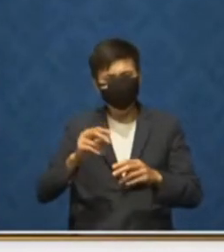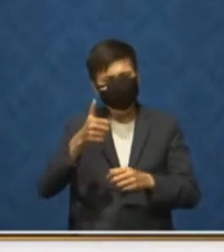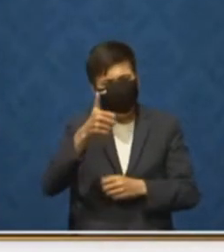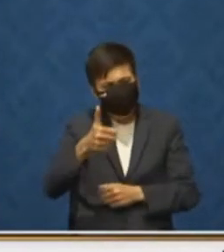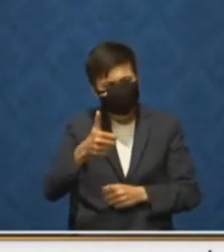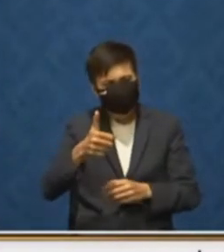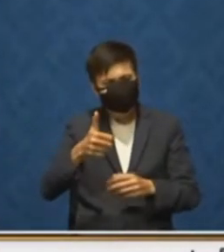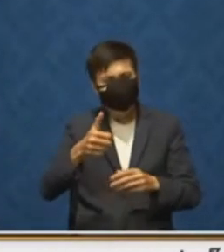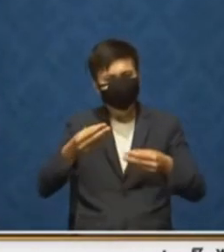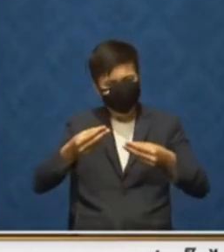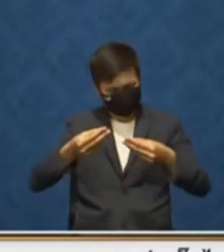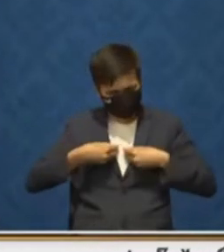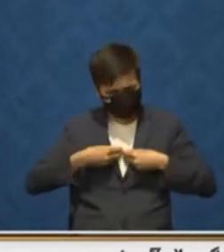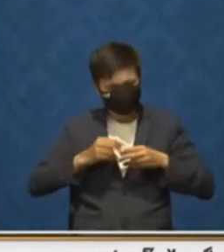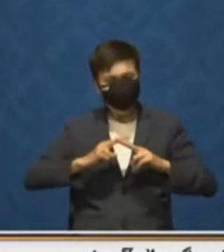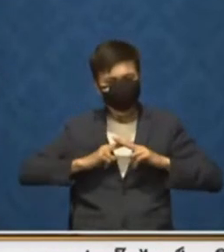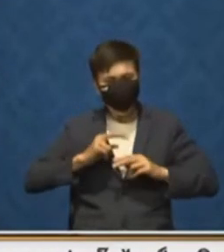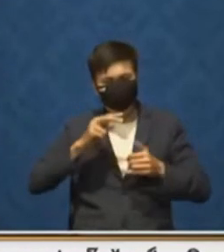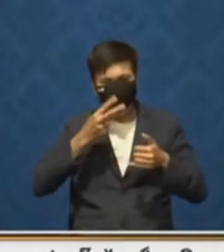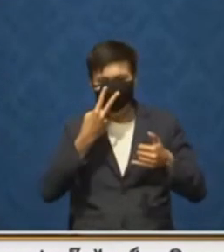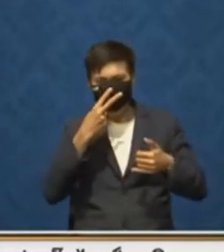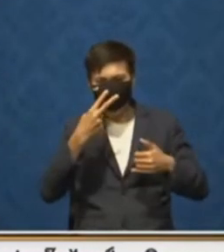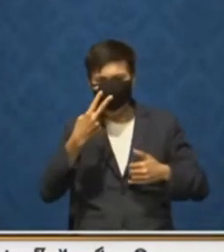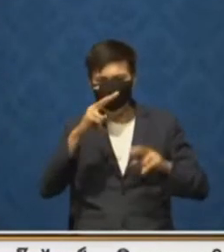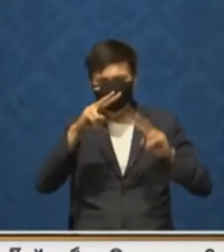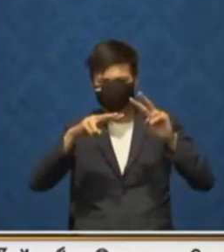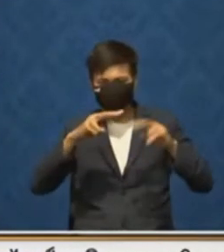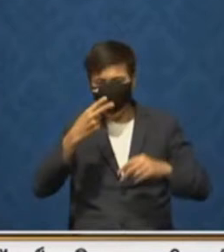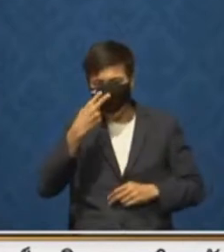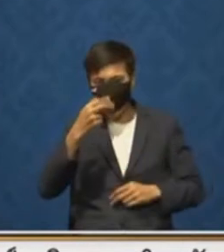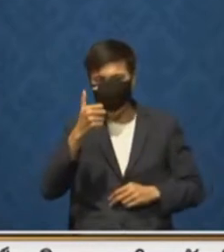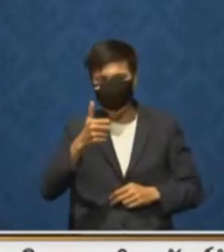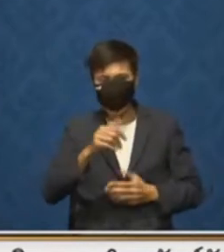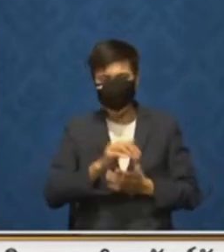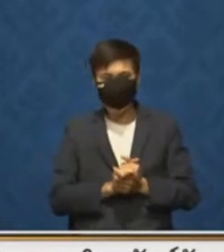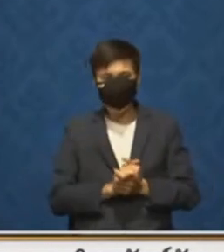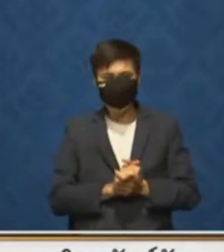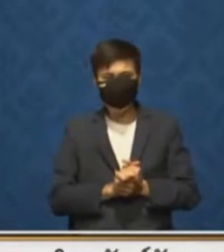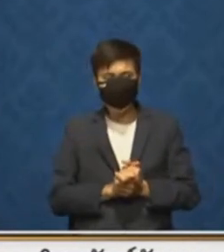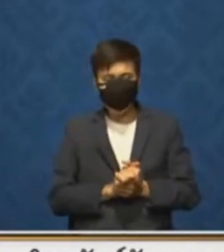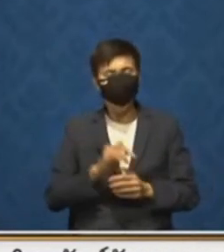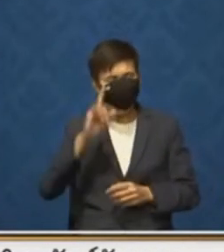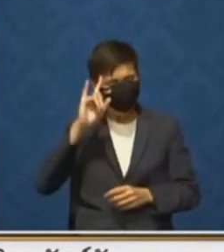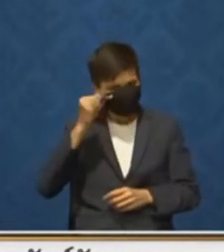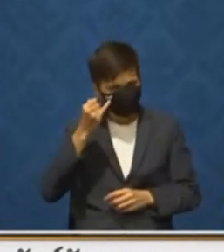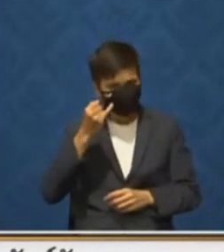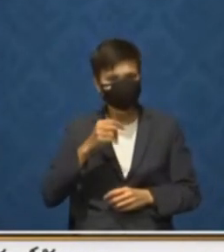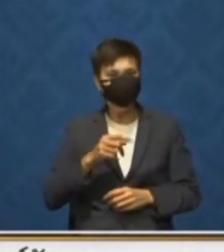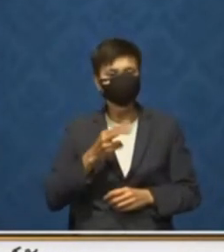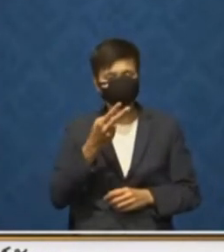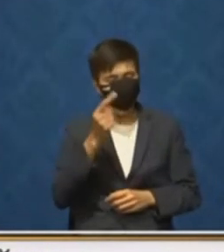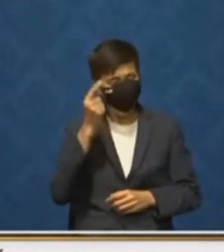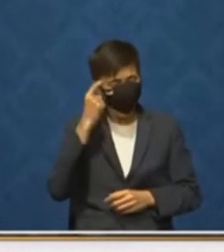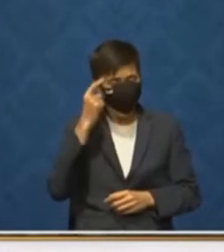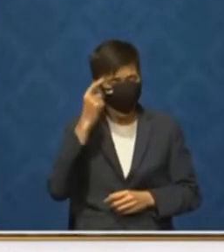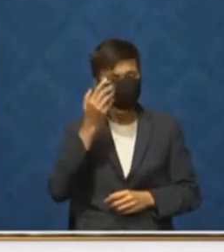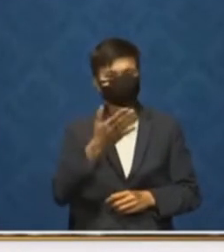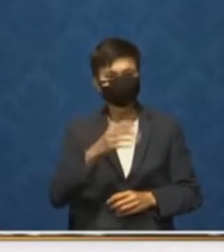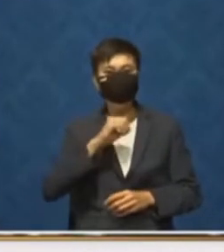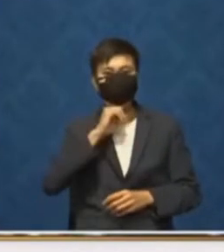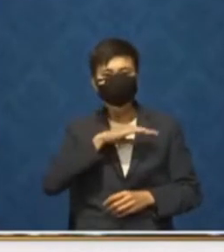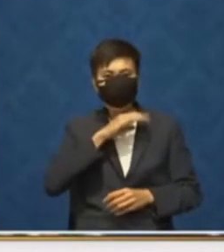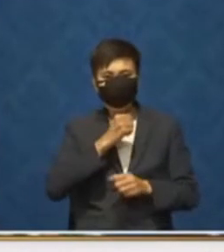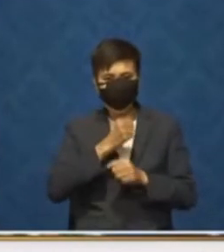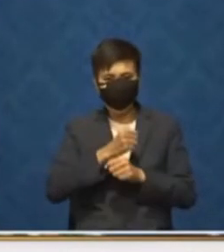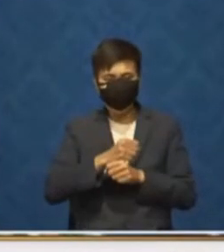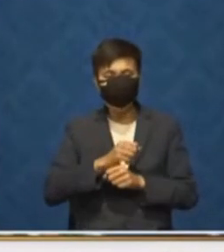แล้วคุณจะอยู่นะครับแต่ดนตรีพลังงานใช่รับผลิตพร้อมกับด้วยความรู้จักมักคุ้นท่านแล้วรู้ว่าท่านเป็นคนขยันไอ้สุพรรณบุรีเดี๋ยวมัน